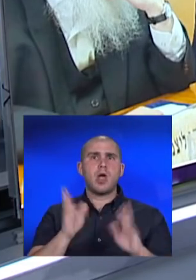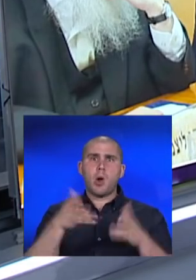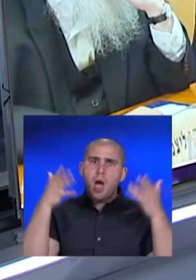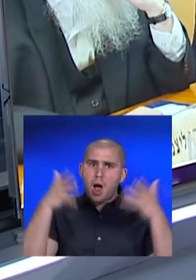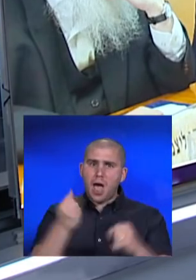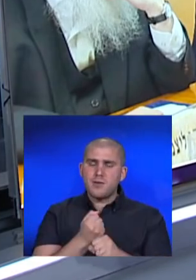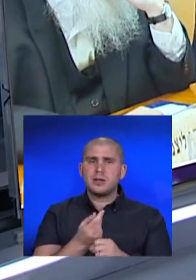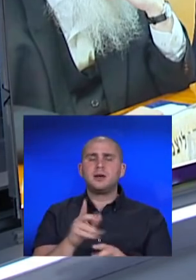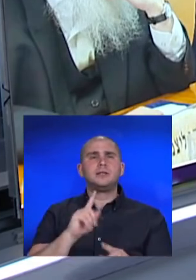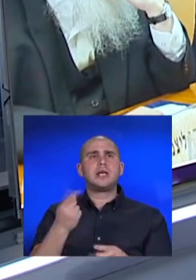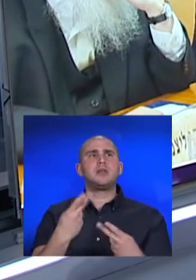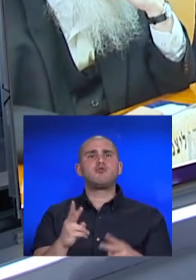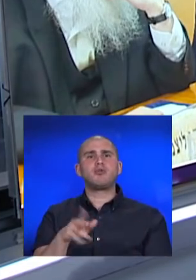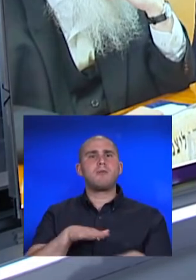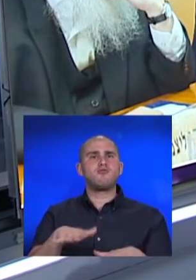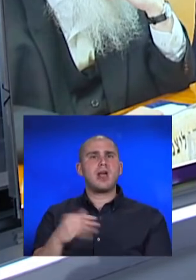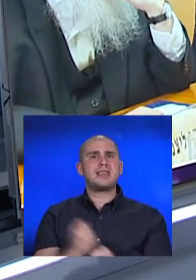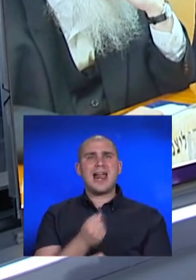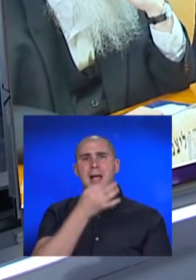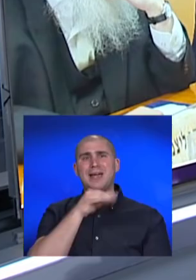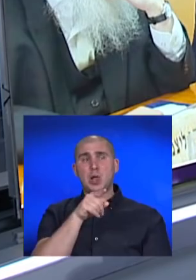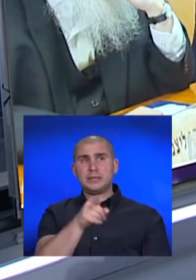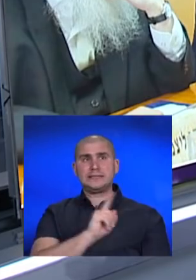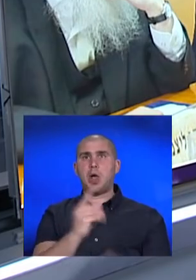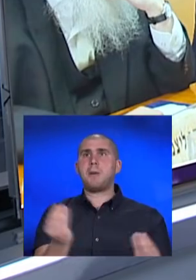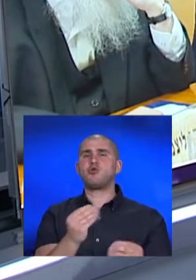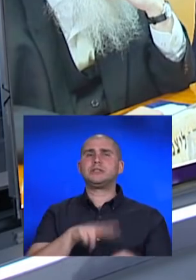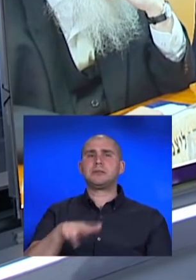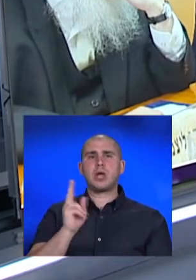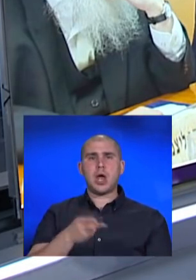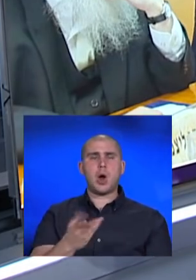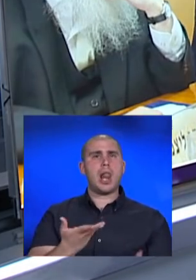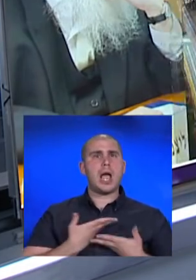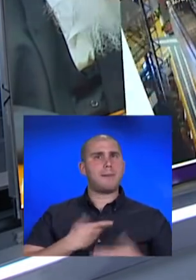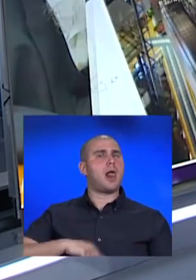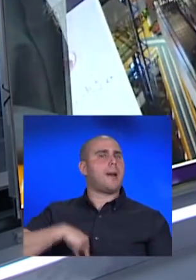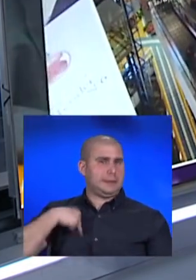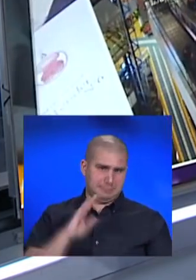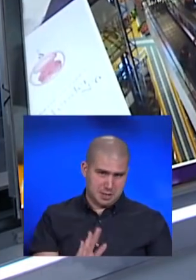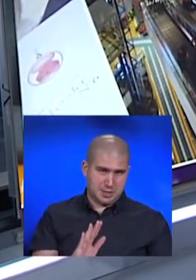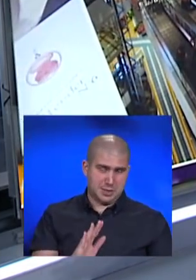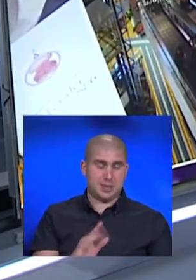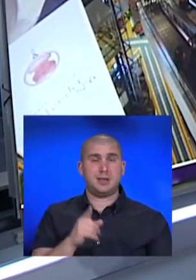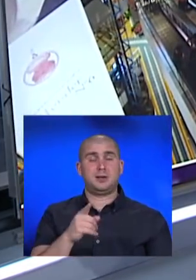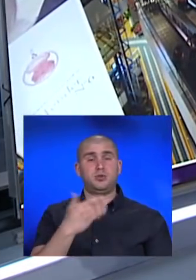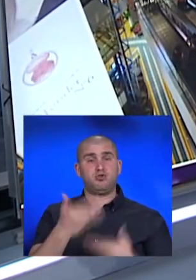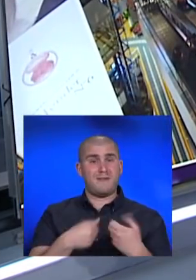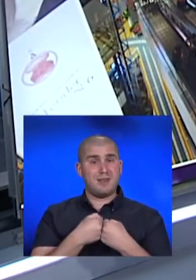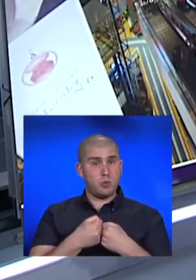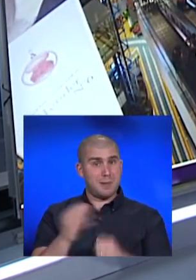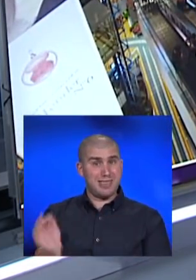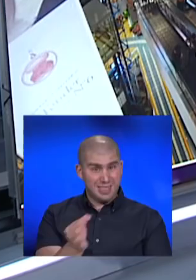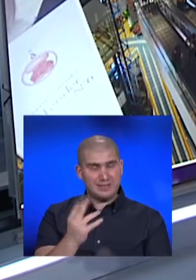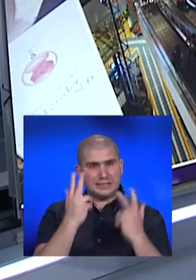שבה הממשלה מתנהלת בצורה יעילה, וזה לא דבר שהציבור יכול לסבול לאורך זמן. השלב הזה של ההתמודדות עם הנגיף צפוי להיות ארוך